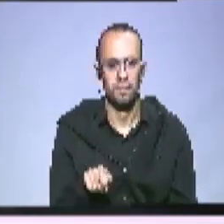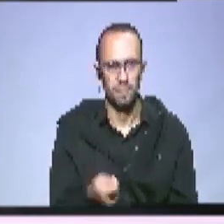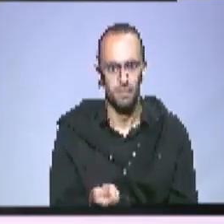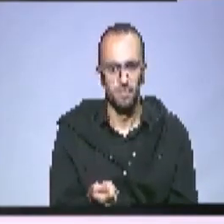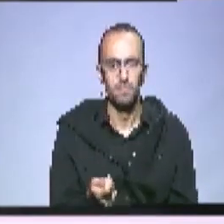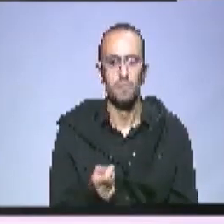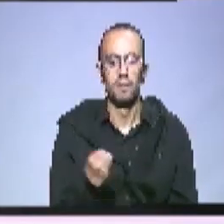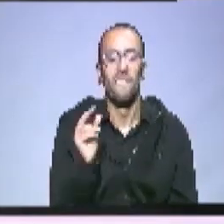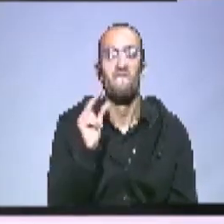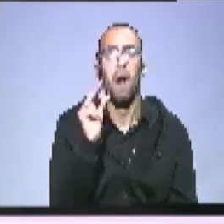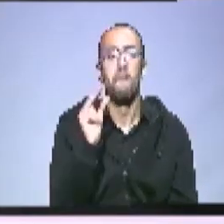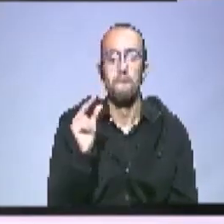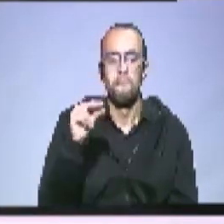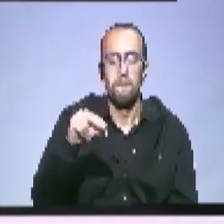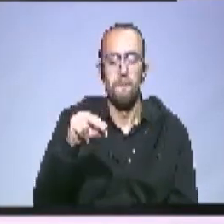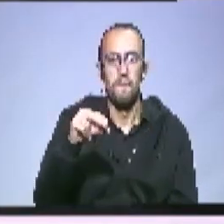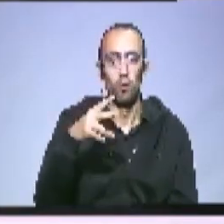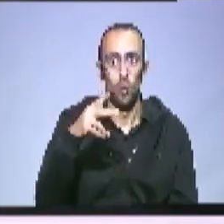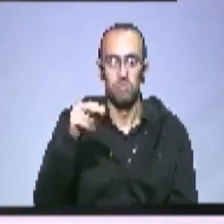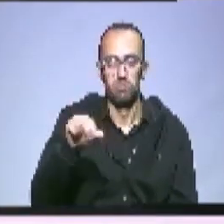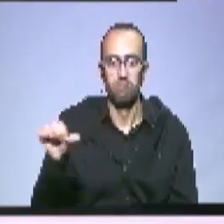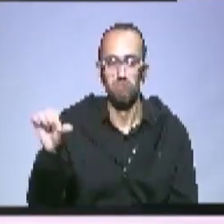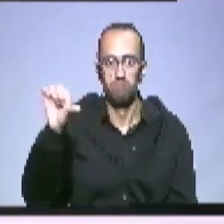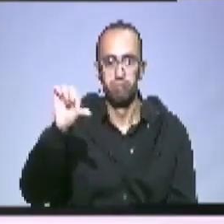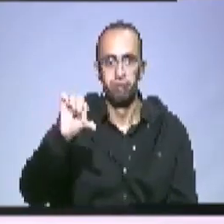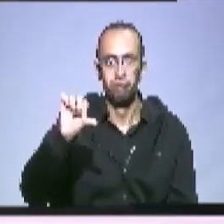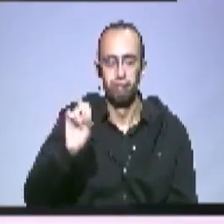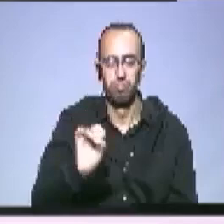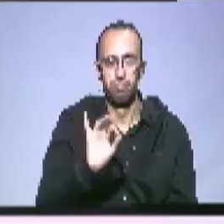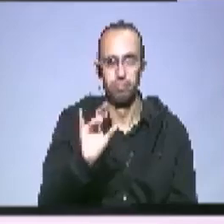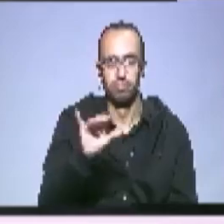فحمة وبيبقى أحلى كباب. ناخد الكيكة بتاعتنا